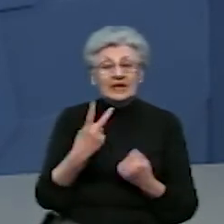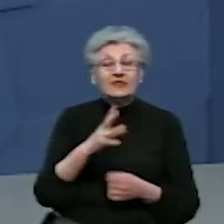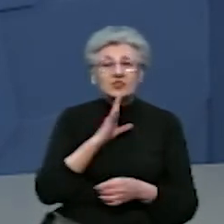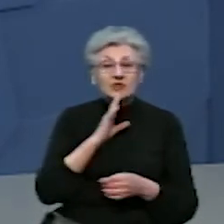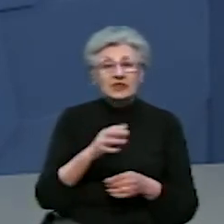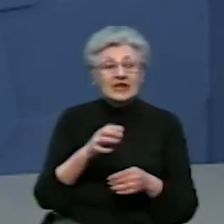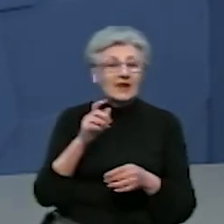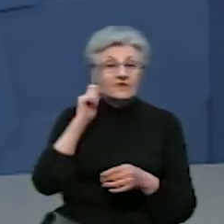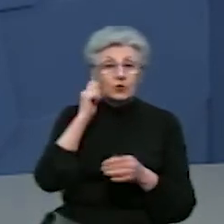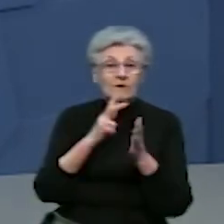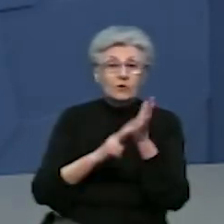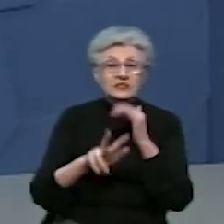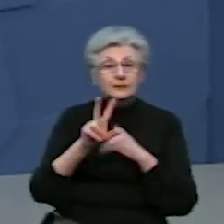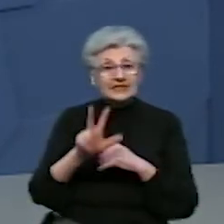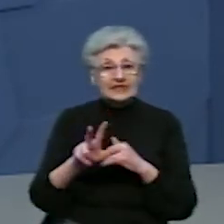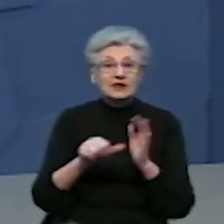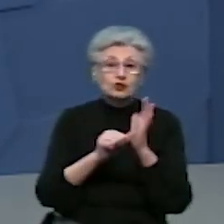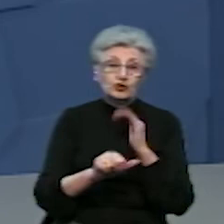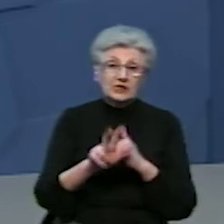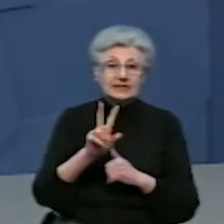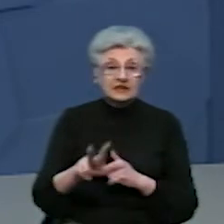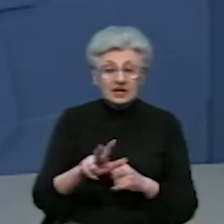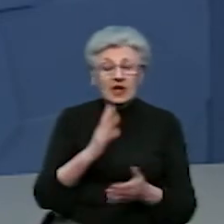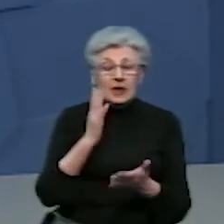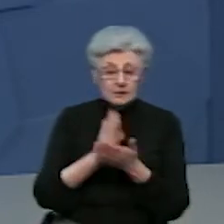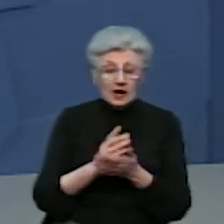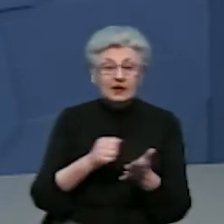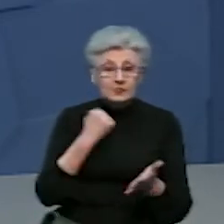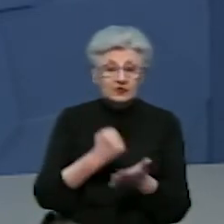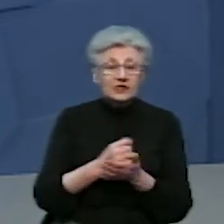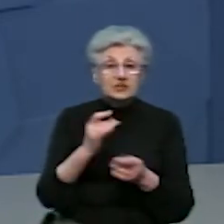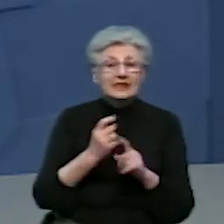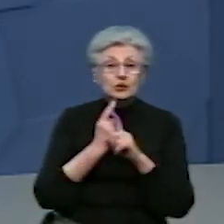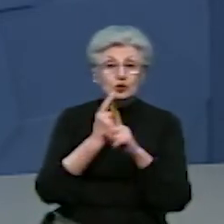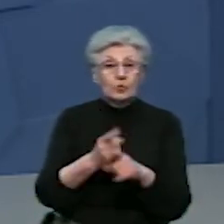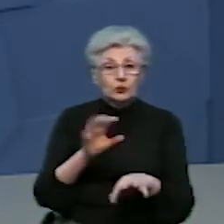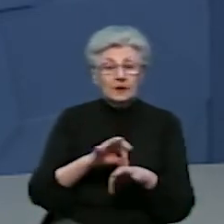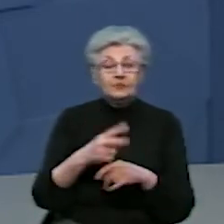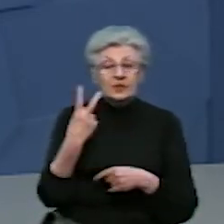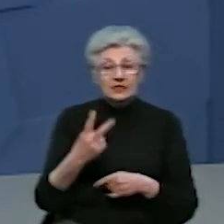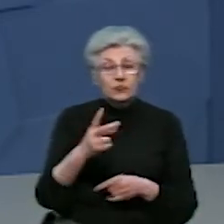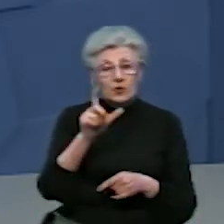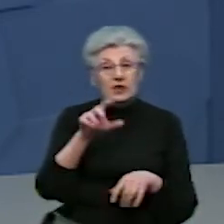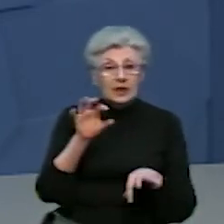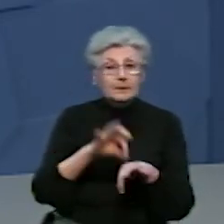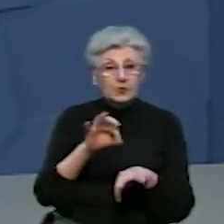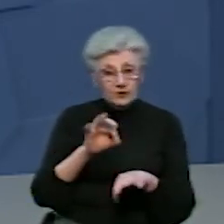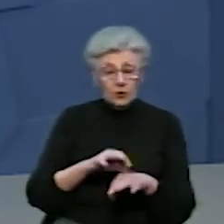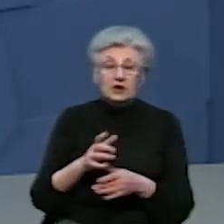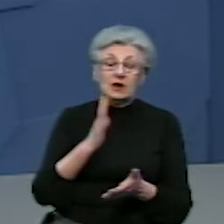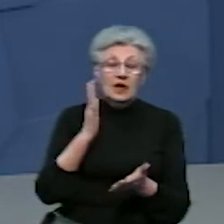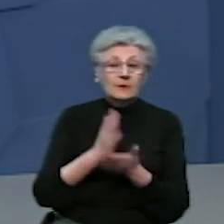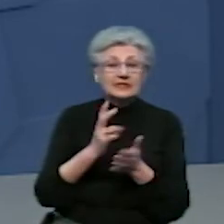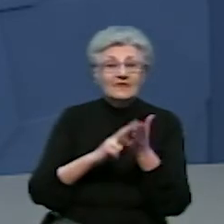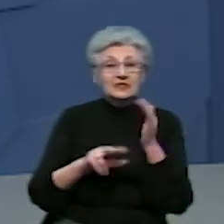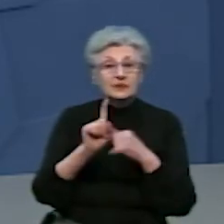73 та 63 роки мали підтверджений COVID-19 та супутні захворювання. 2 пацієнтів мали підозру на інфікування. Це